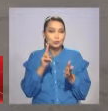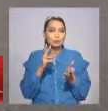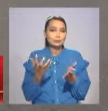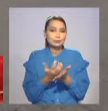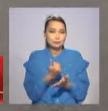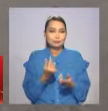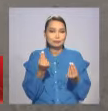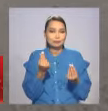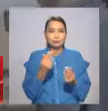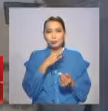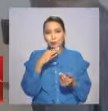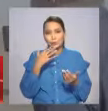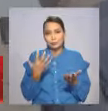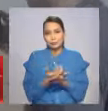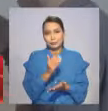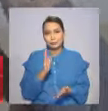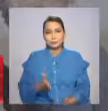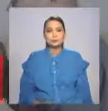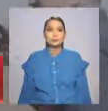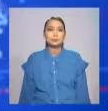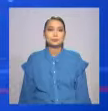солидные денежные призы.